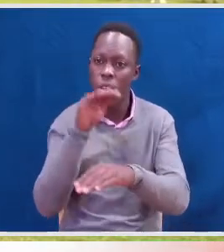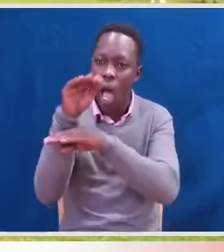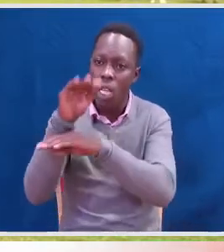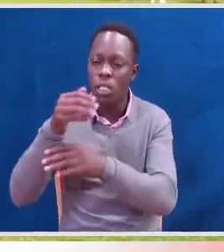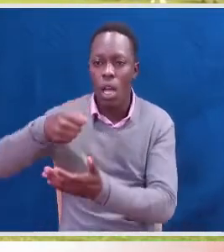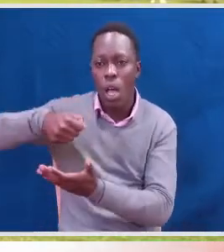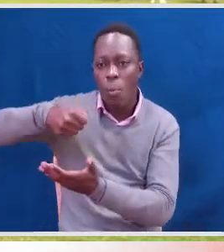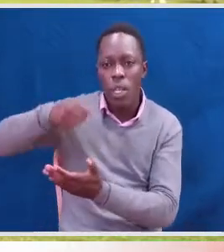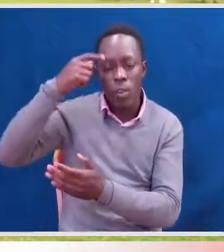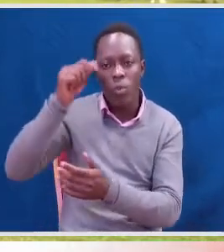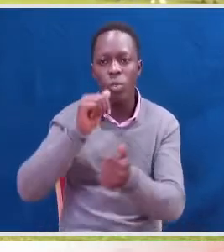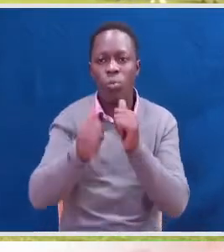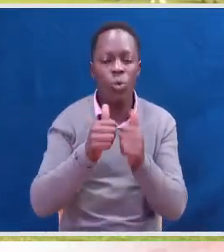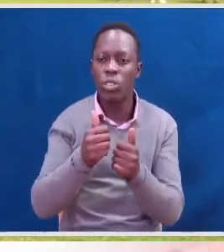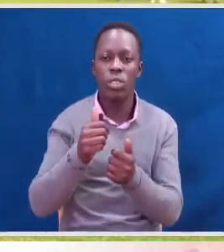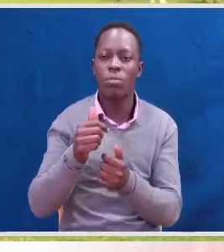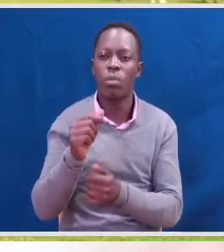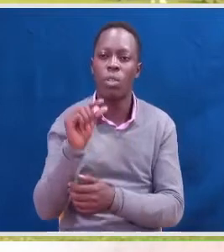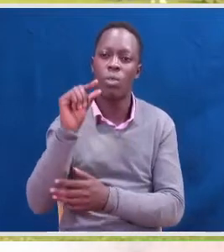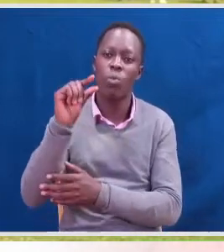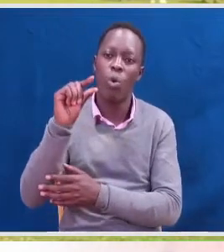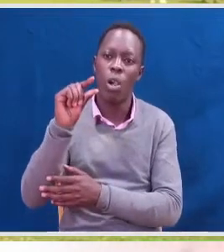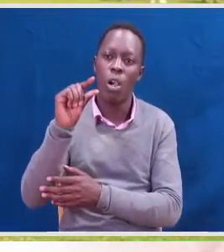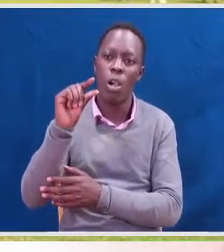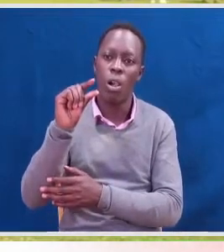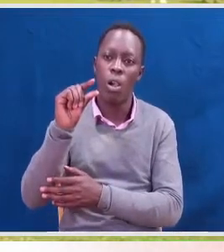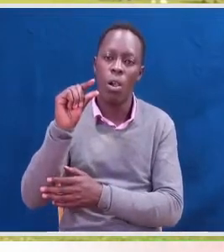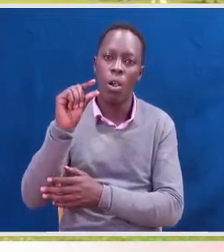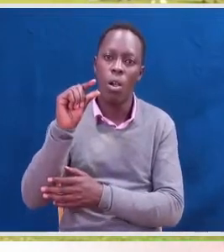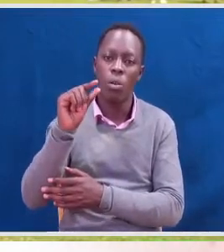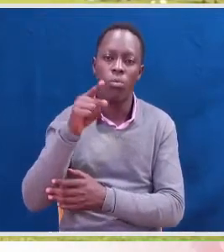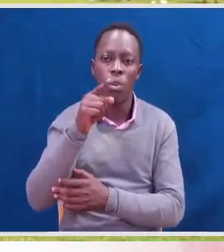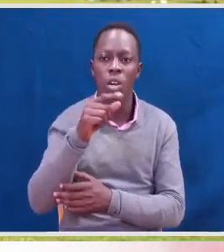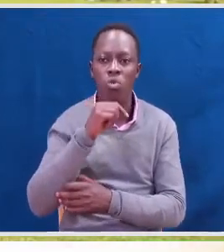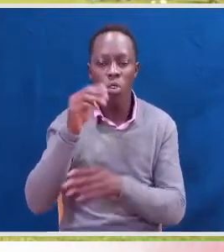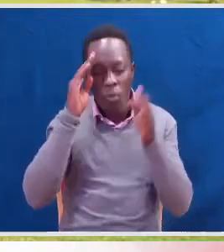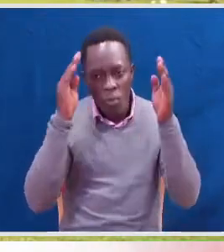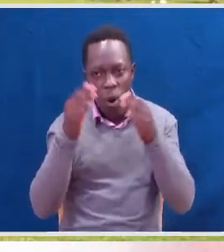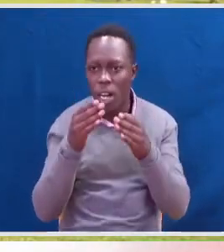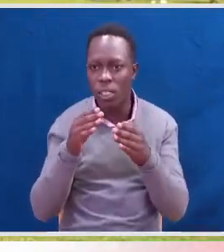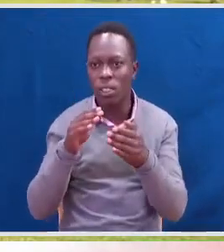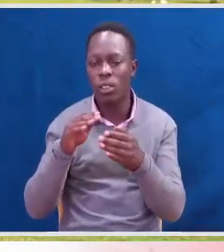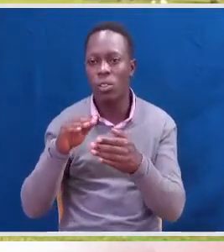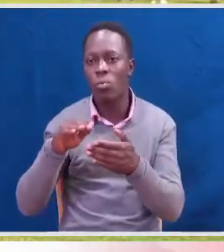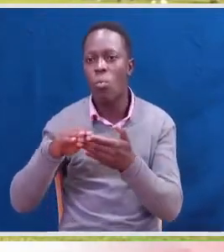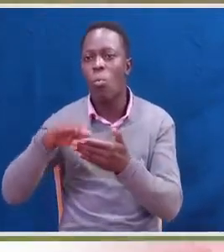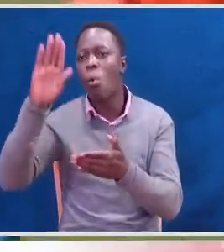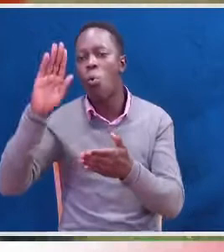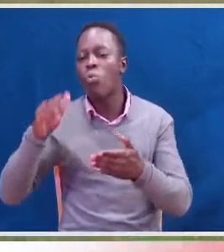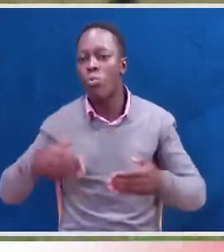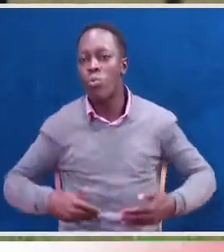ya sports inakuwa kidogo sana. So it's like they don't hawapati maanani michezo ambayo hao vijana wetu